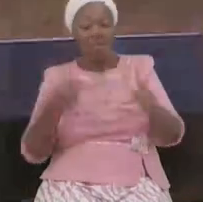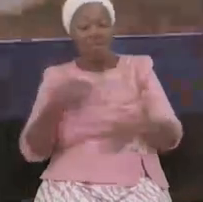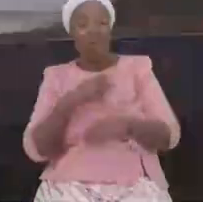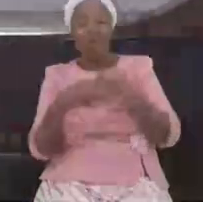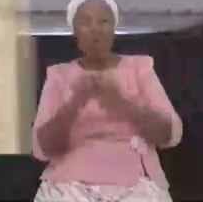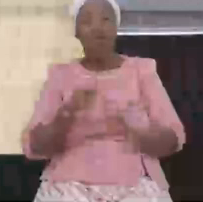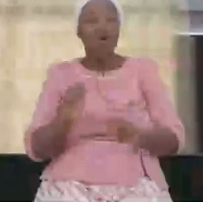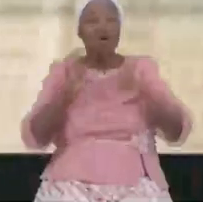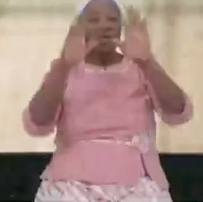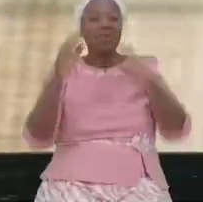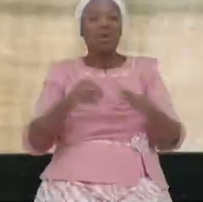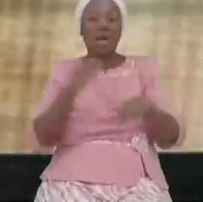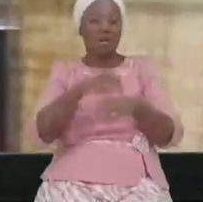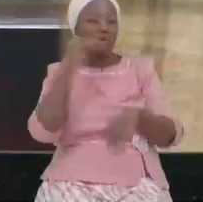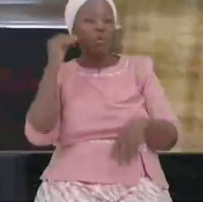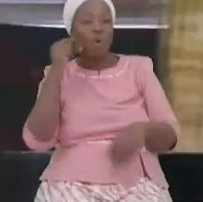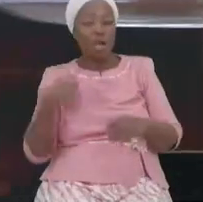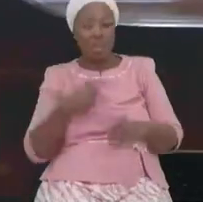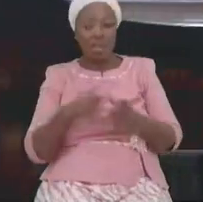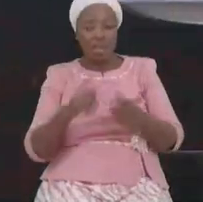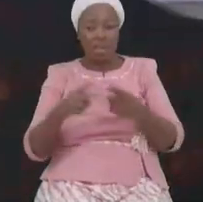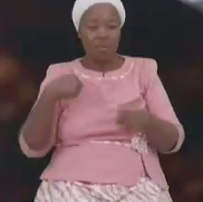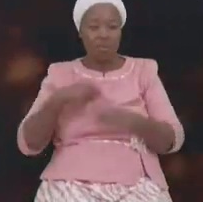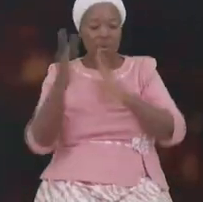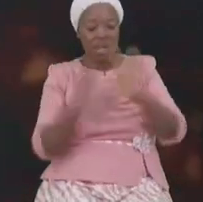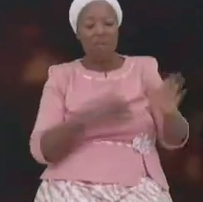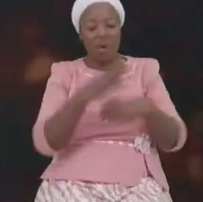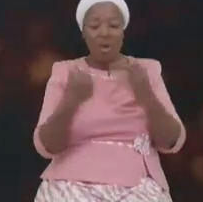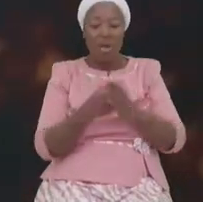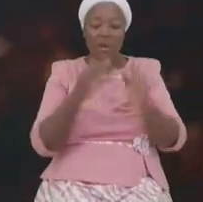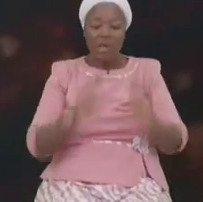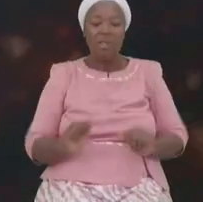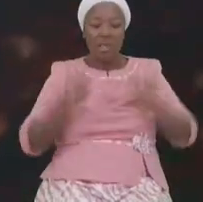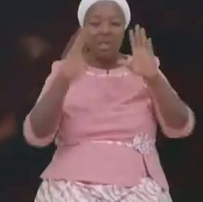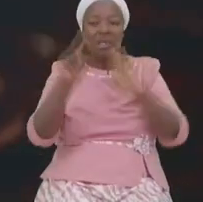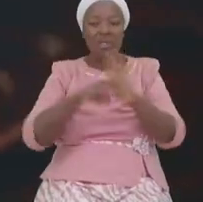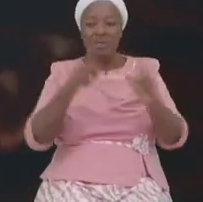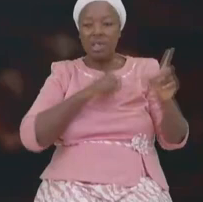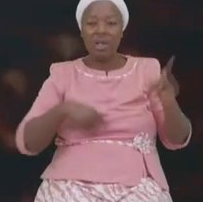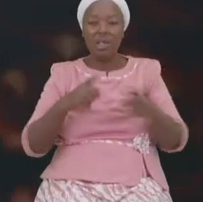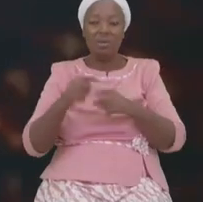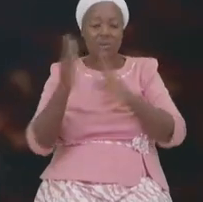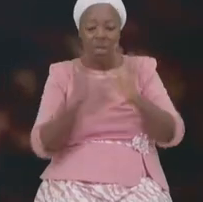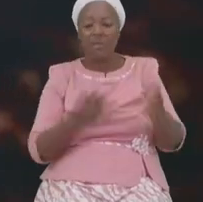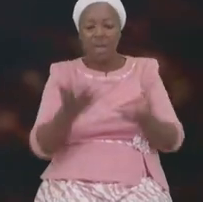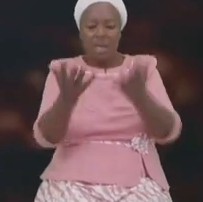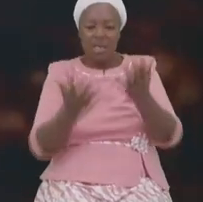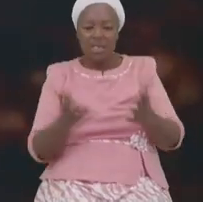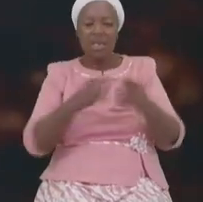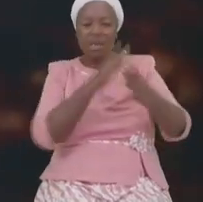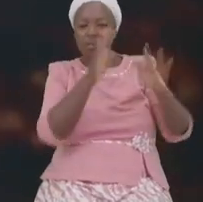consécration derrière, nous laissons notre engagement derrière, le désir, notre passion.